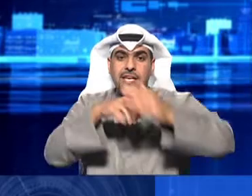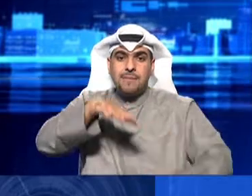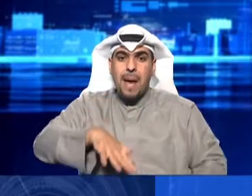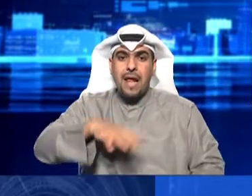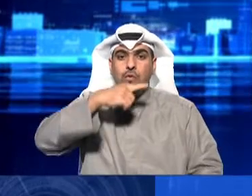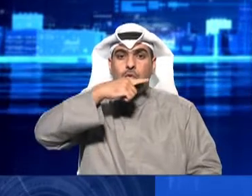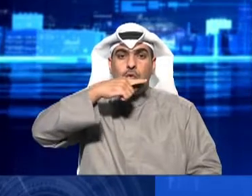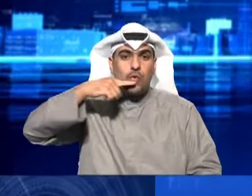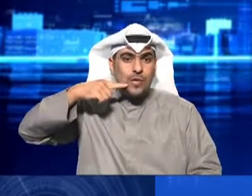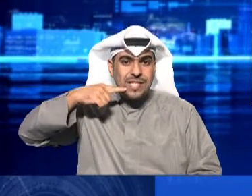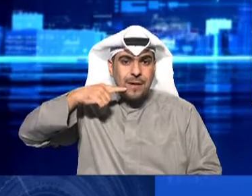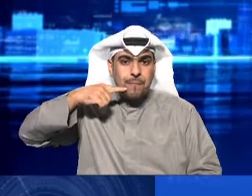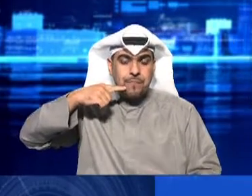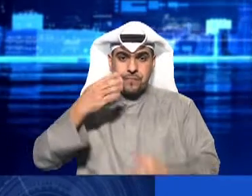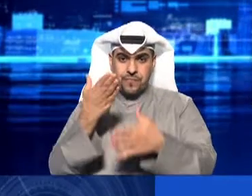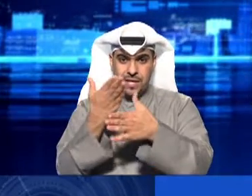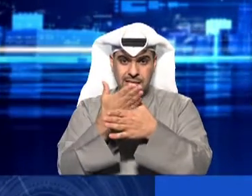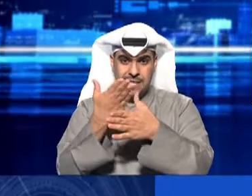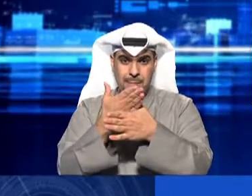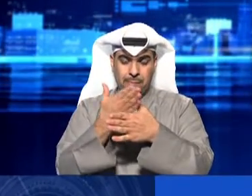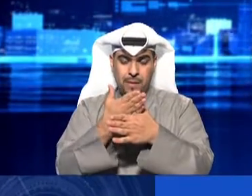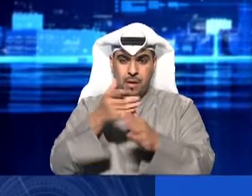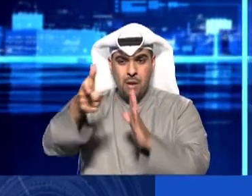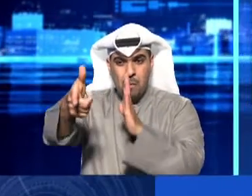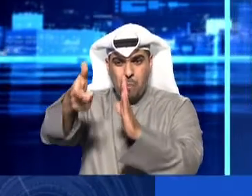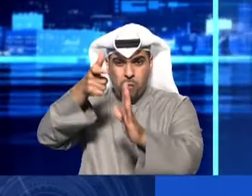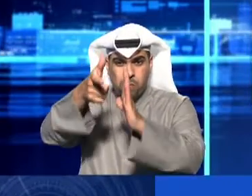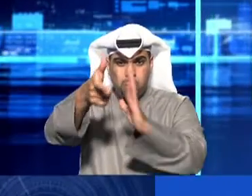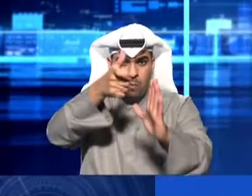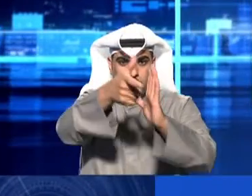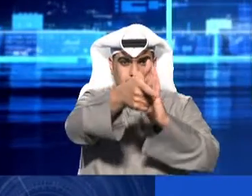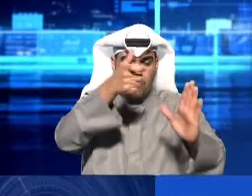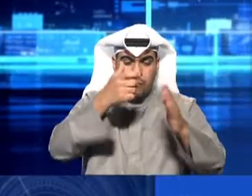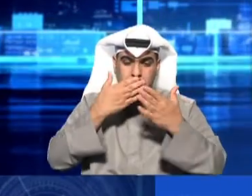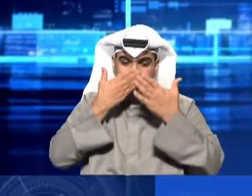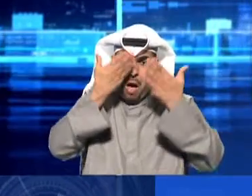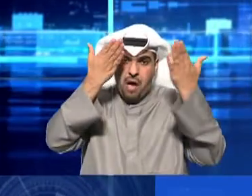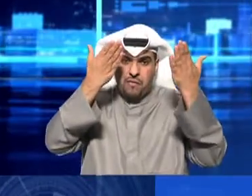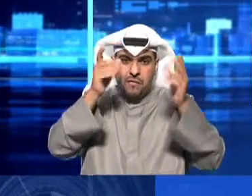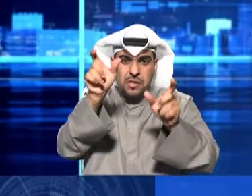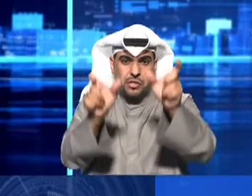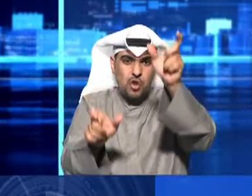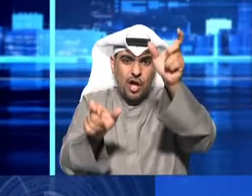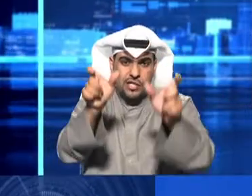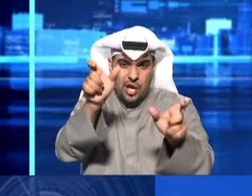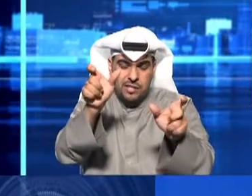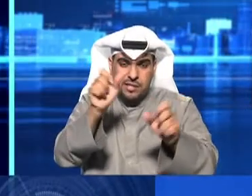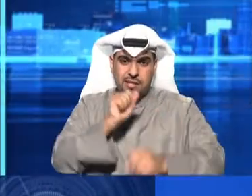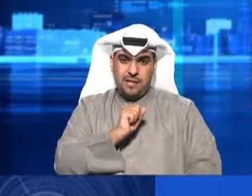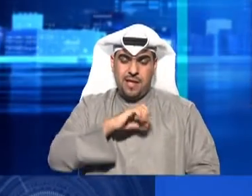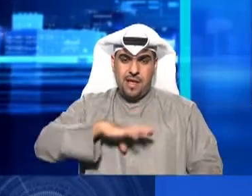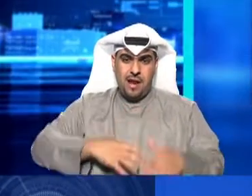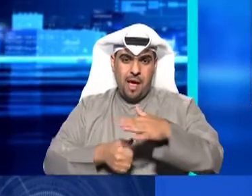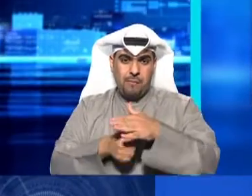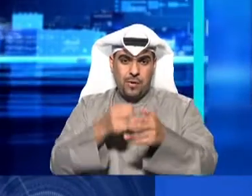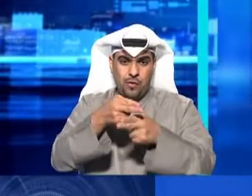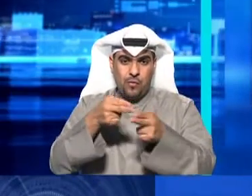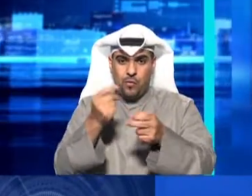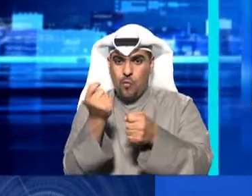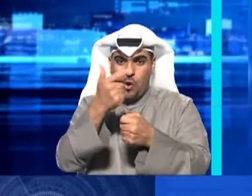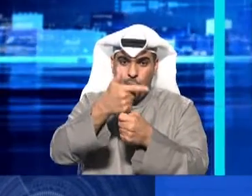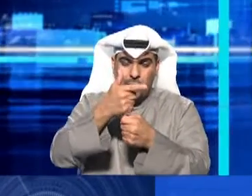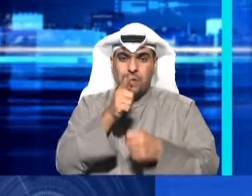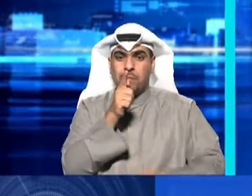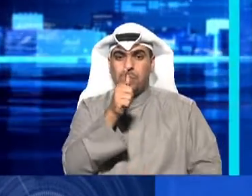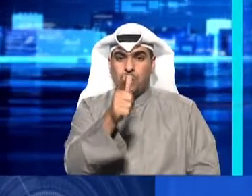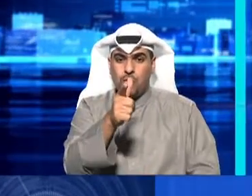بوتين رئيس روسيا الاتحادية الصديقة، ضمنها سموه خالص تعازيه وصادق مواساته بضحايا حادث